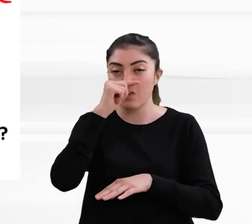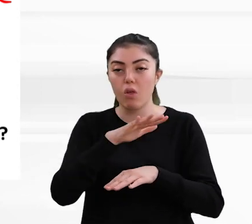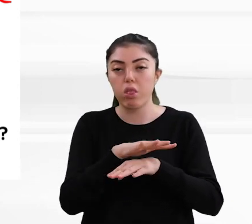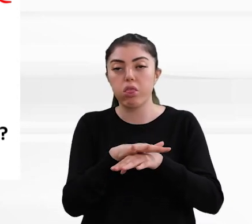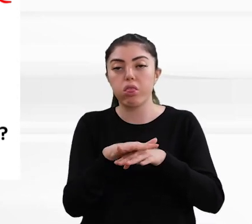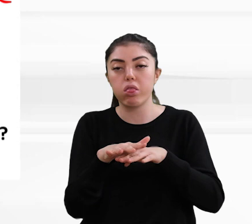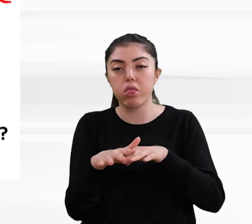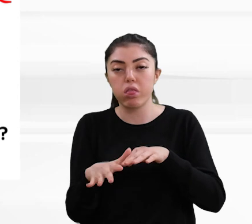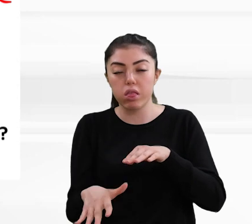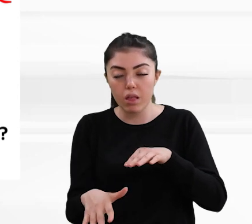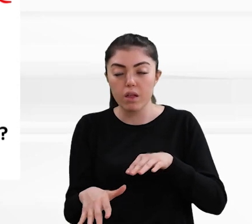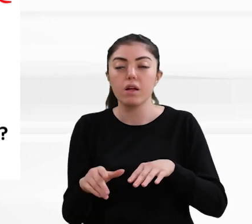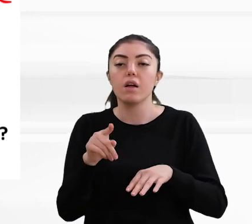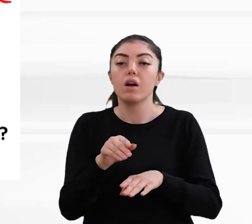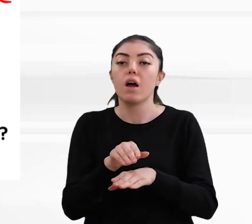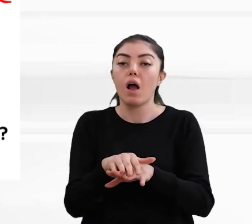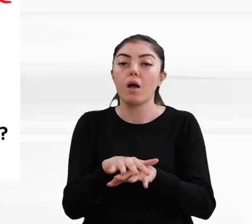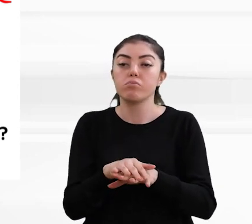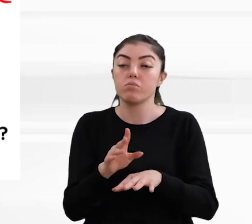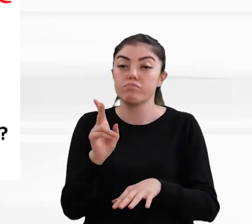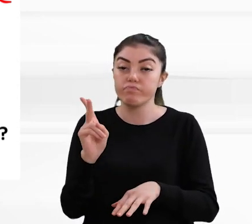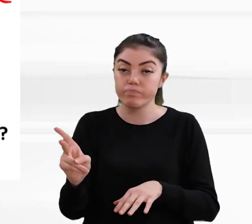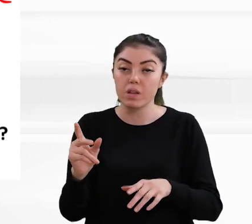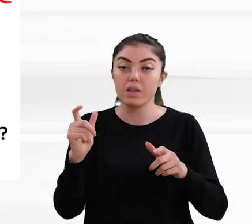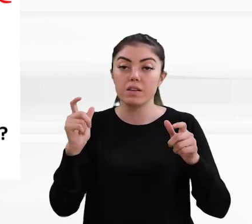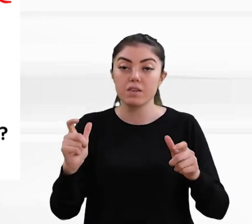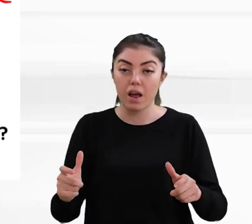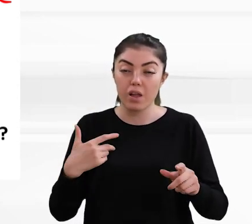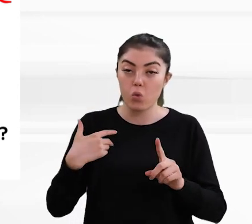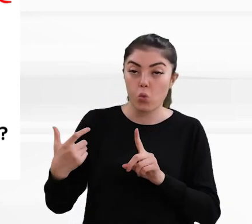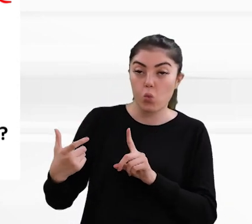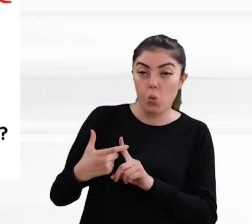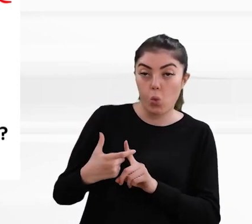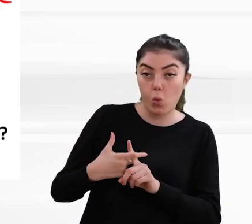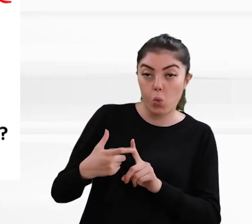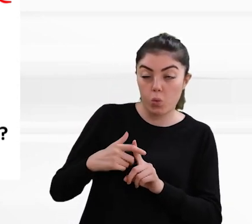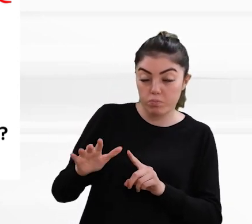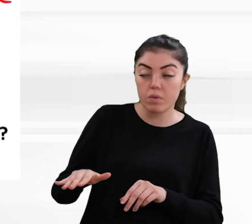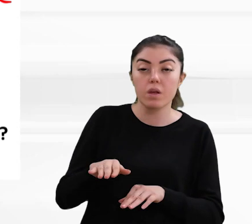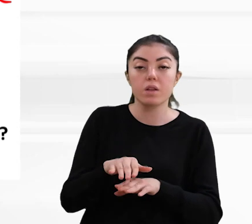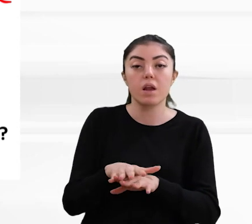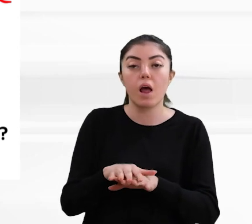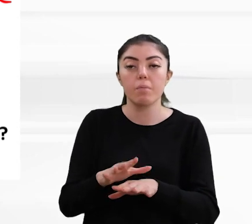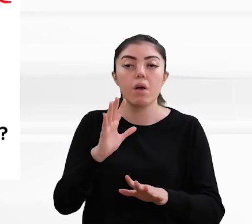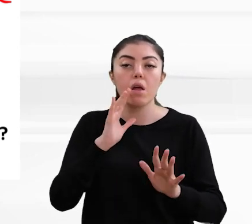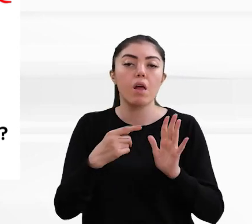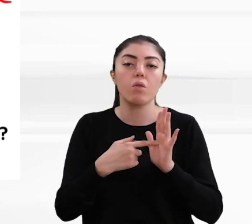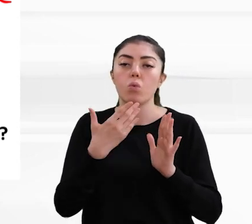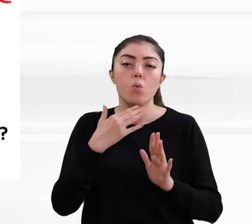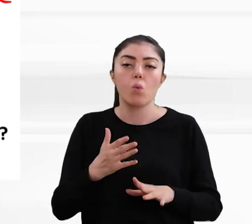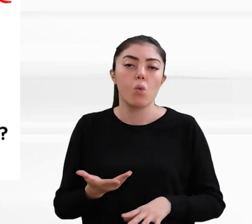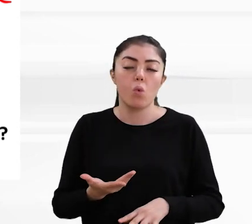birliklerinde bu yosunlar Kaplumbağalar sayesinde yer değiştirip korunurken Kaplumbağalar Bu da